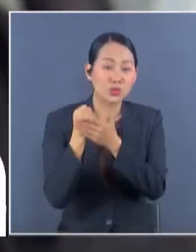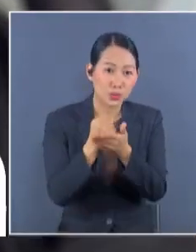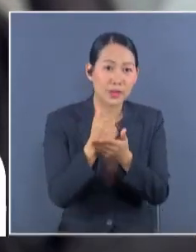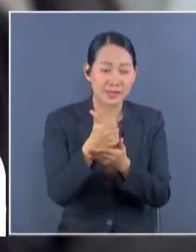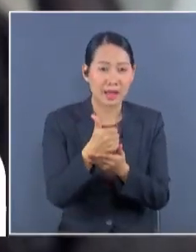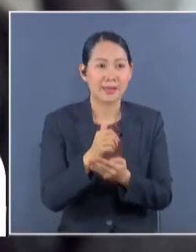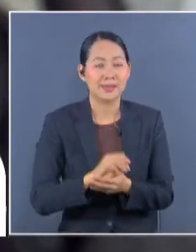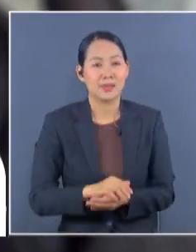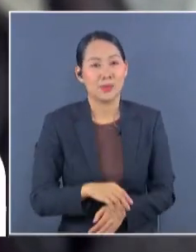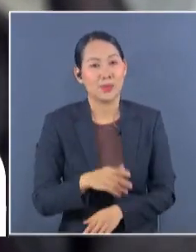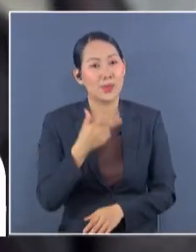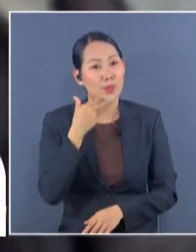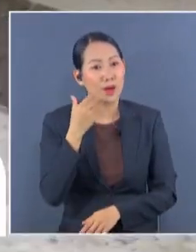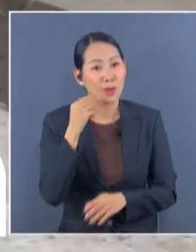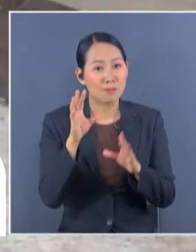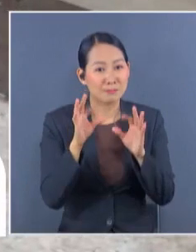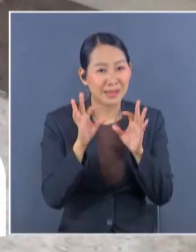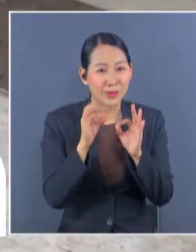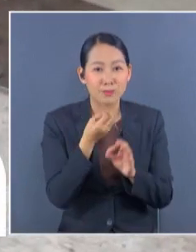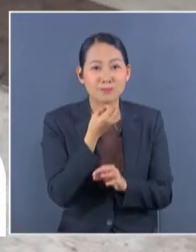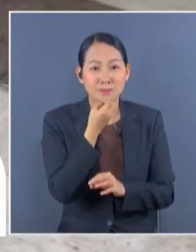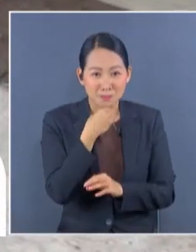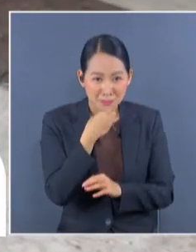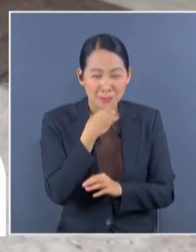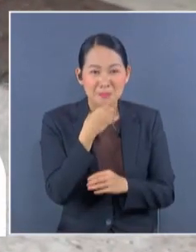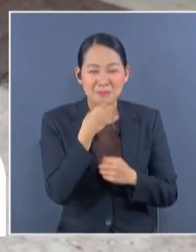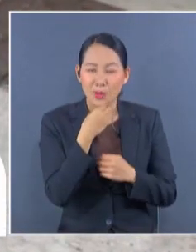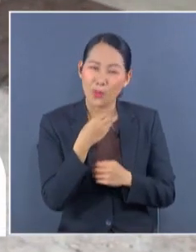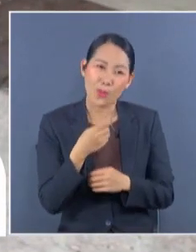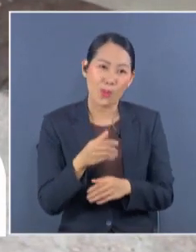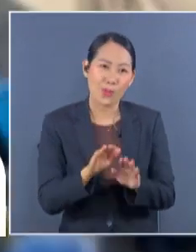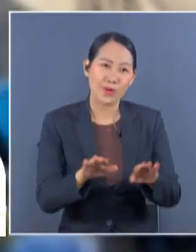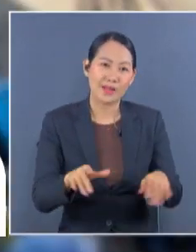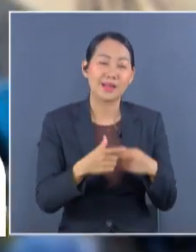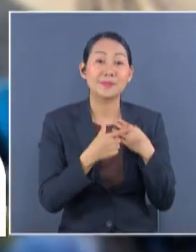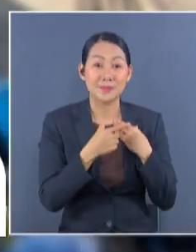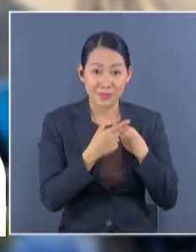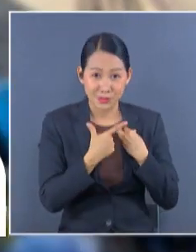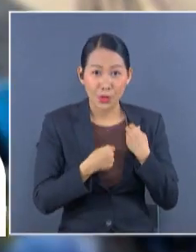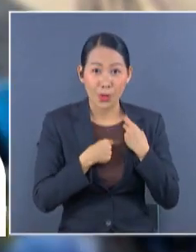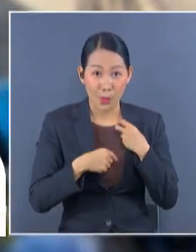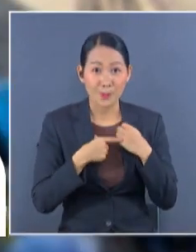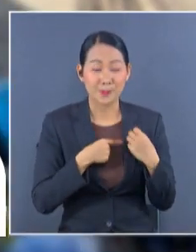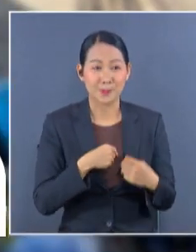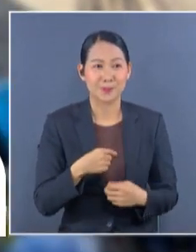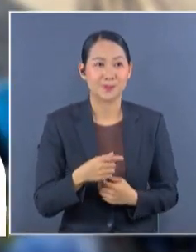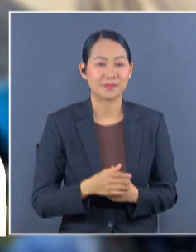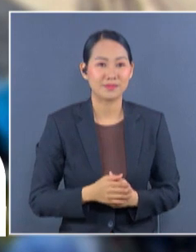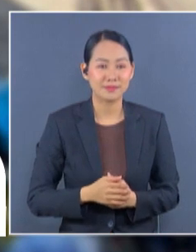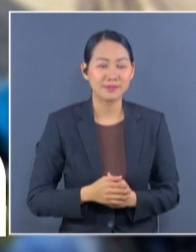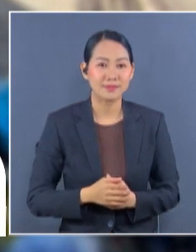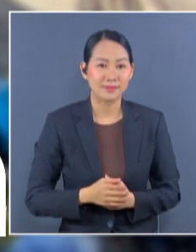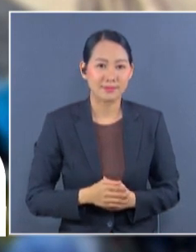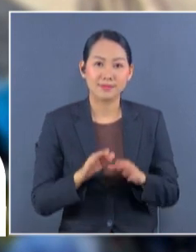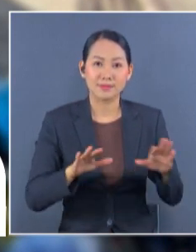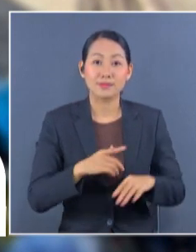ลลี่กับเด็กเล็กนี่เป็นของคู่กันเลยน ะ เป็นขนมทานเล่นที่อร่อยแต่ด้วยลักษณะของมันเนี่ยคุณผู้ชมครับมัน